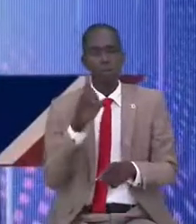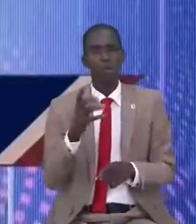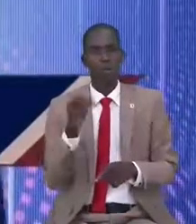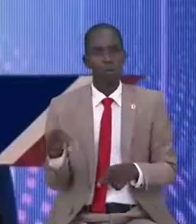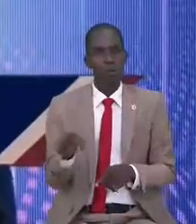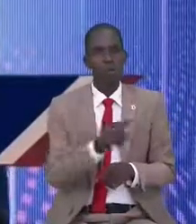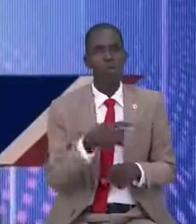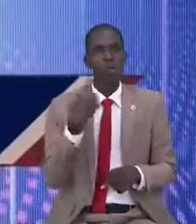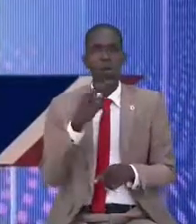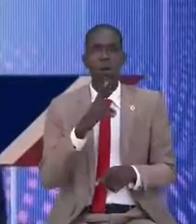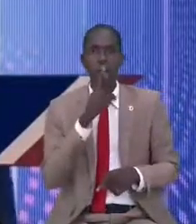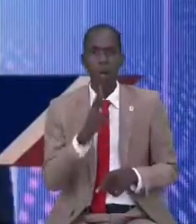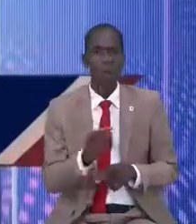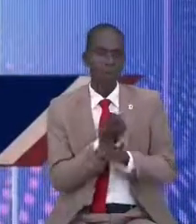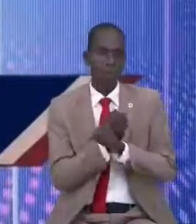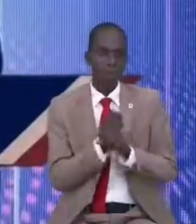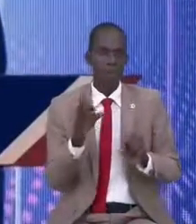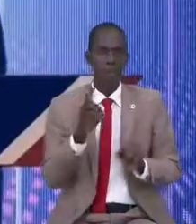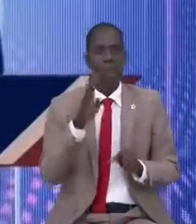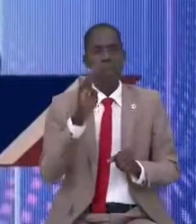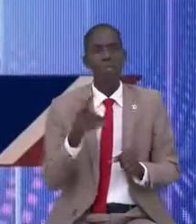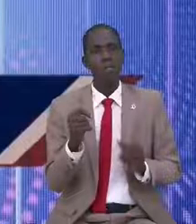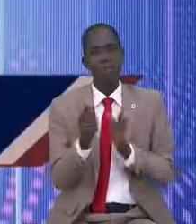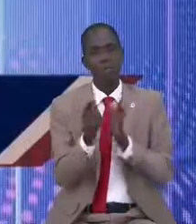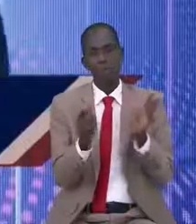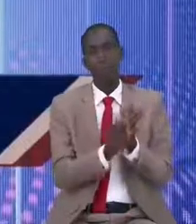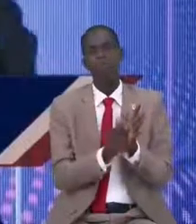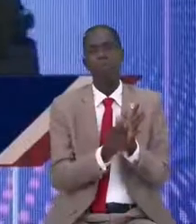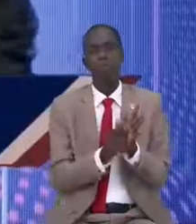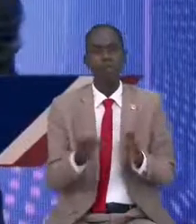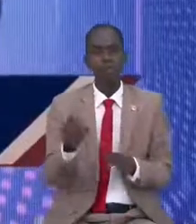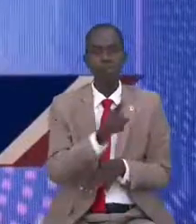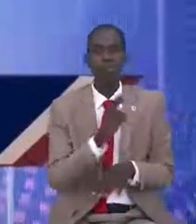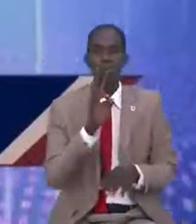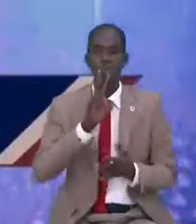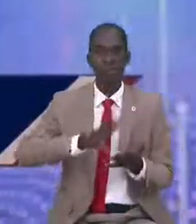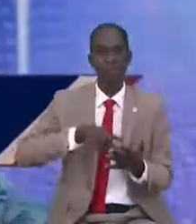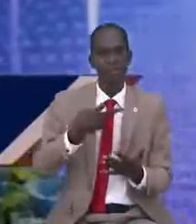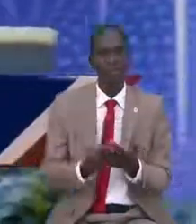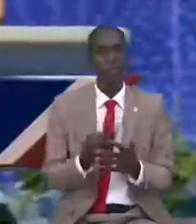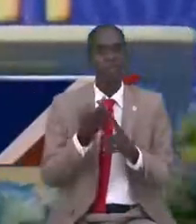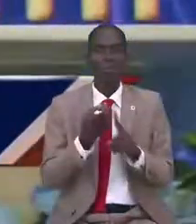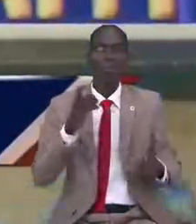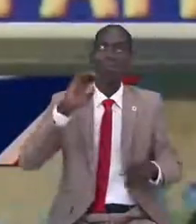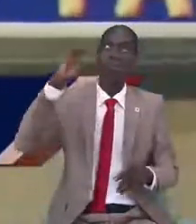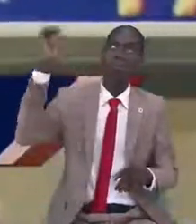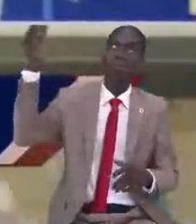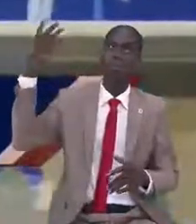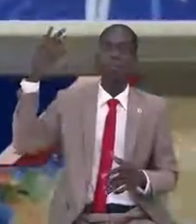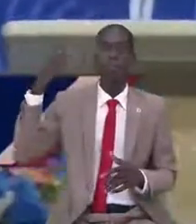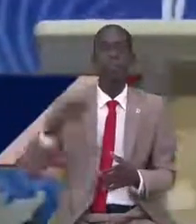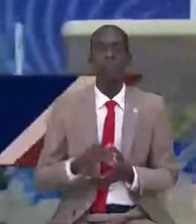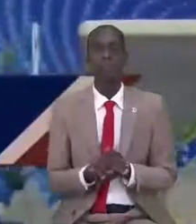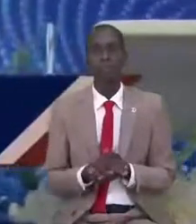Vous êtes séparés de Christ, vous tous qui cherchez la justification dans la loi. Vous êtes déchus de la